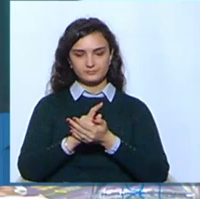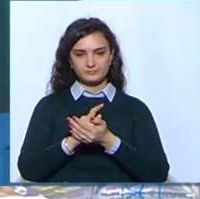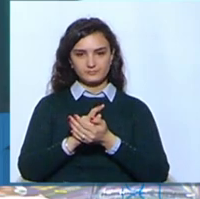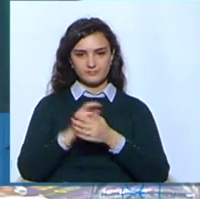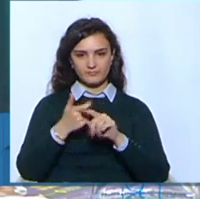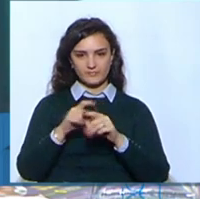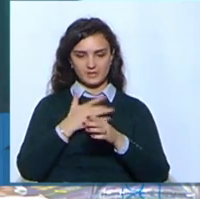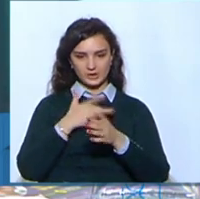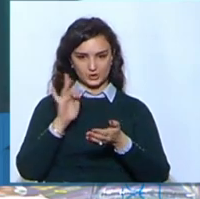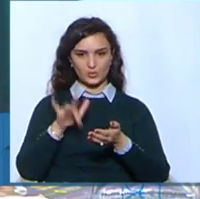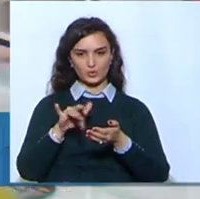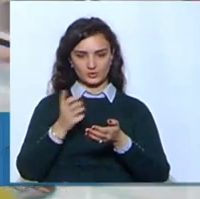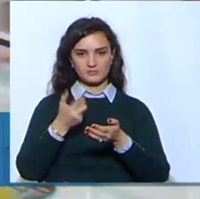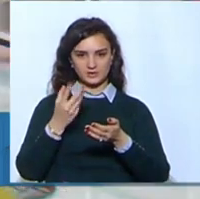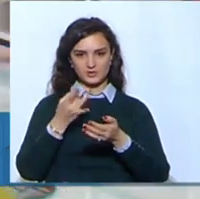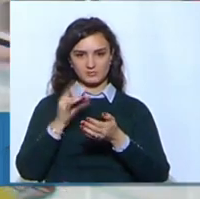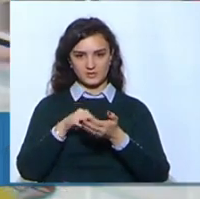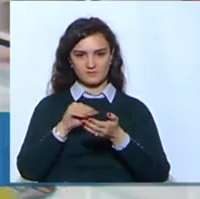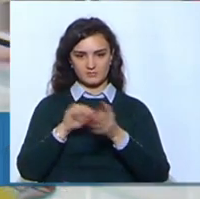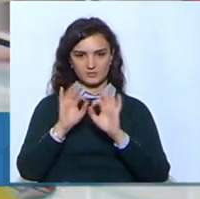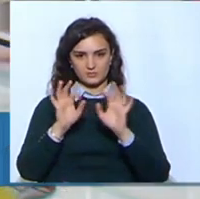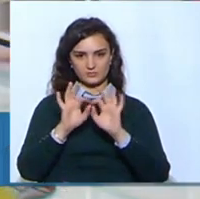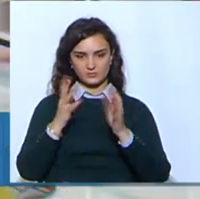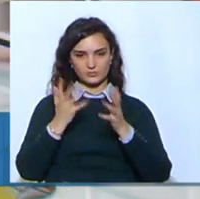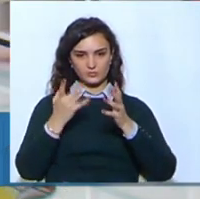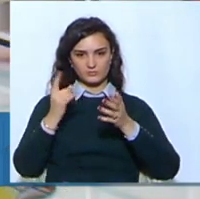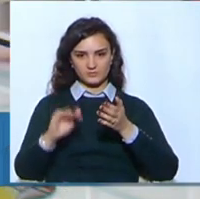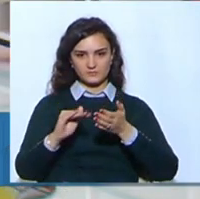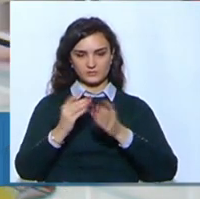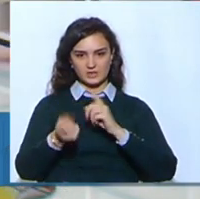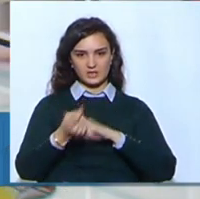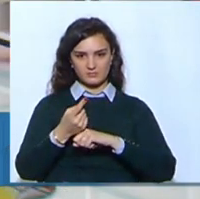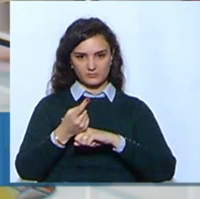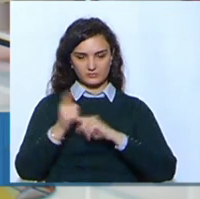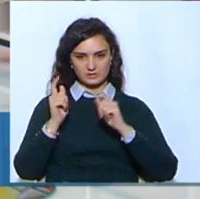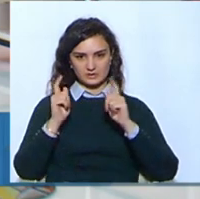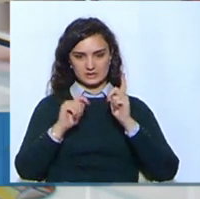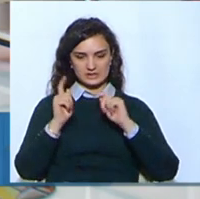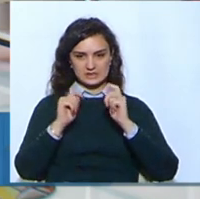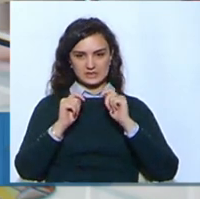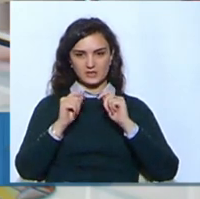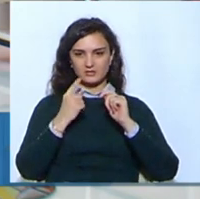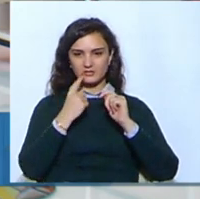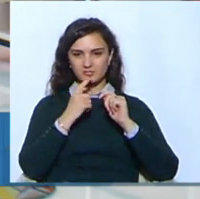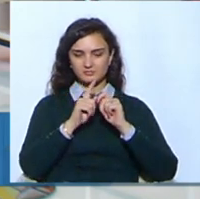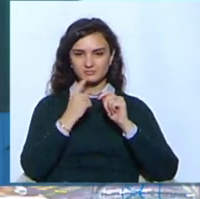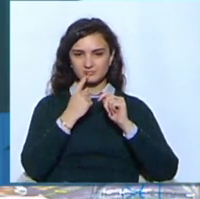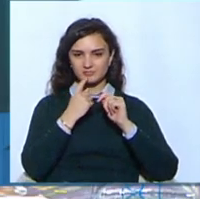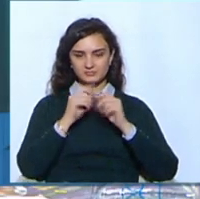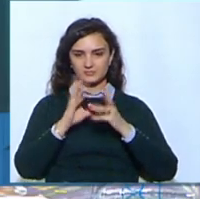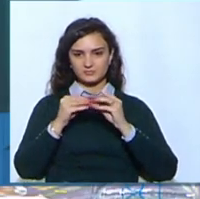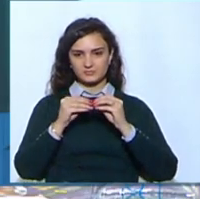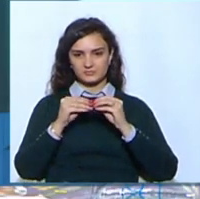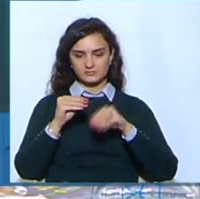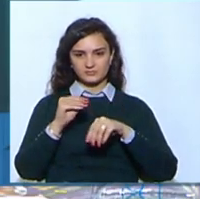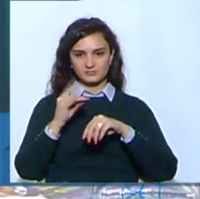ძალიან კატეგორიულად რამდენჯერმე გავიმეორო. ანუ თუ ბავშვს აღმოუჩინეთ რძიანა, დაუშვებელია